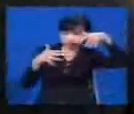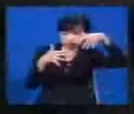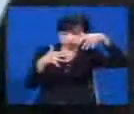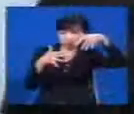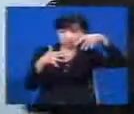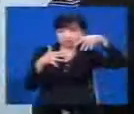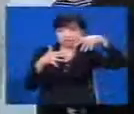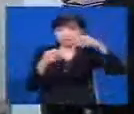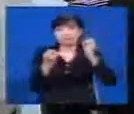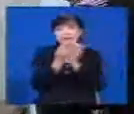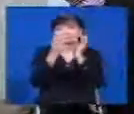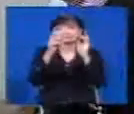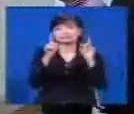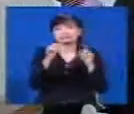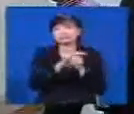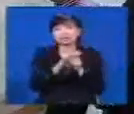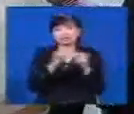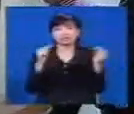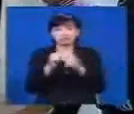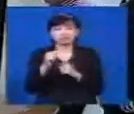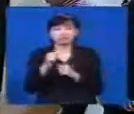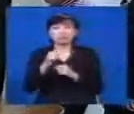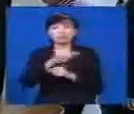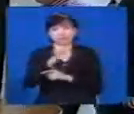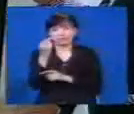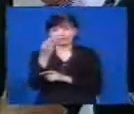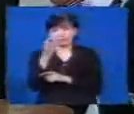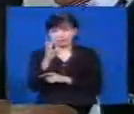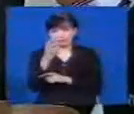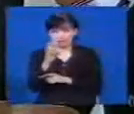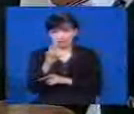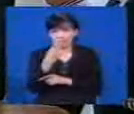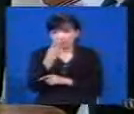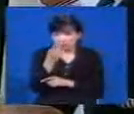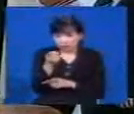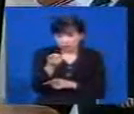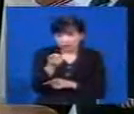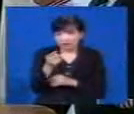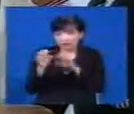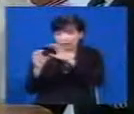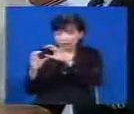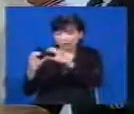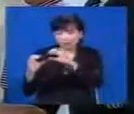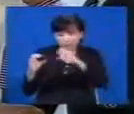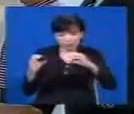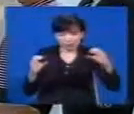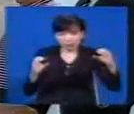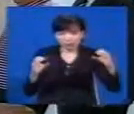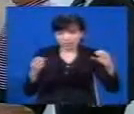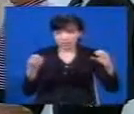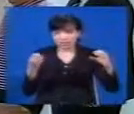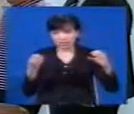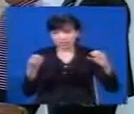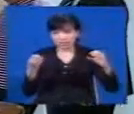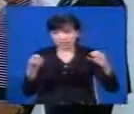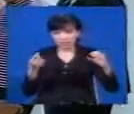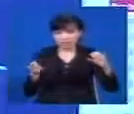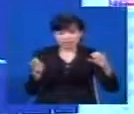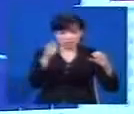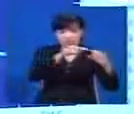ๆของพายุที่ว่าเนี่ยฮะนารีวิ่งมาไอ้กลมๆนี่ก็คือไล่เป็นวันมานะครับวันที่16เนี่ยก็คือวงนี้